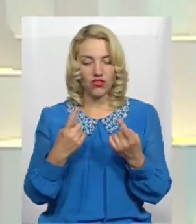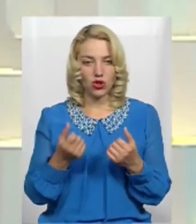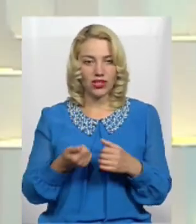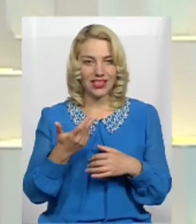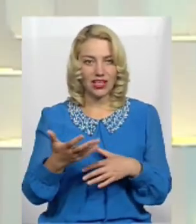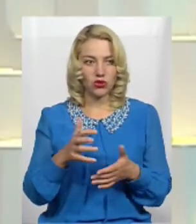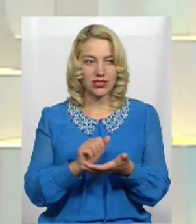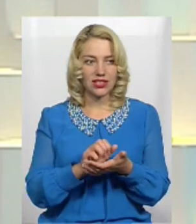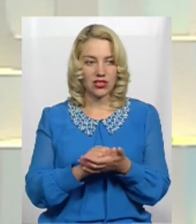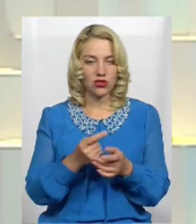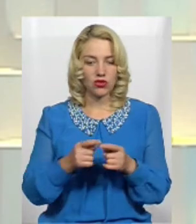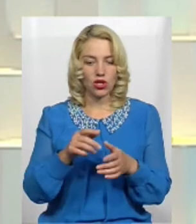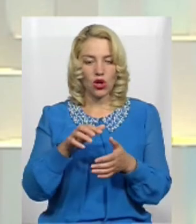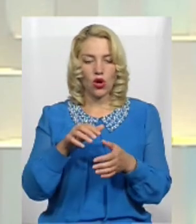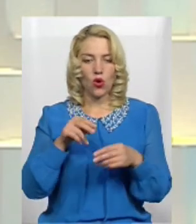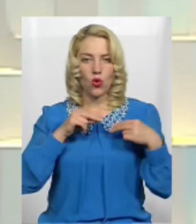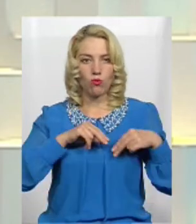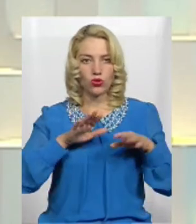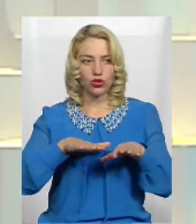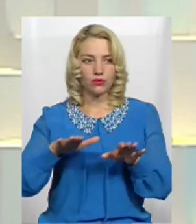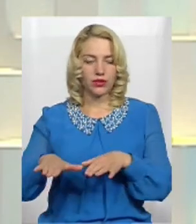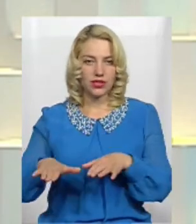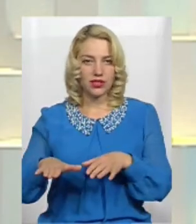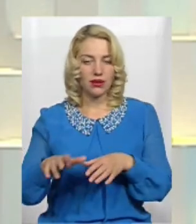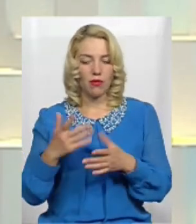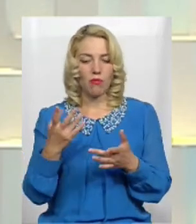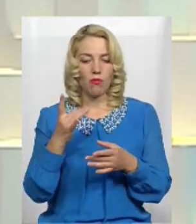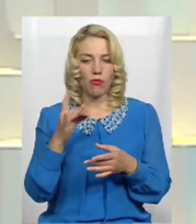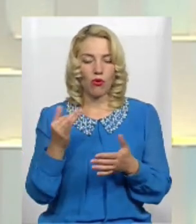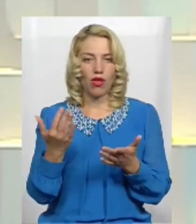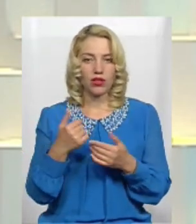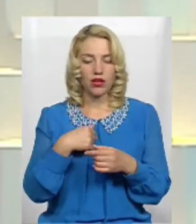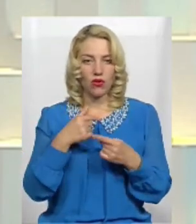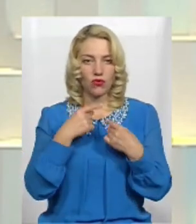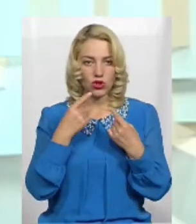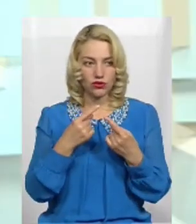кількість зайнятості. Оцих робочих місць, про які я вже говорив. І насправді,